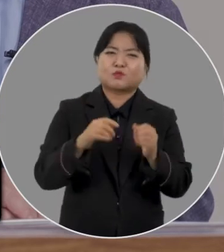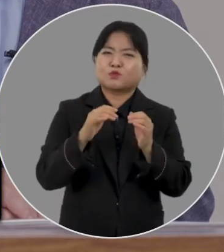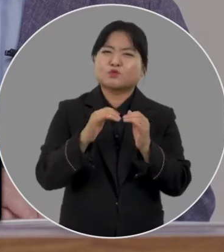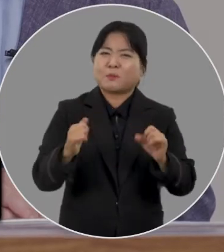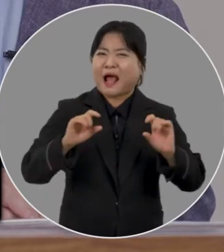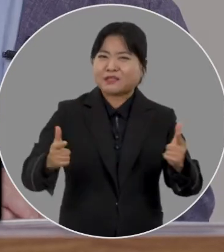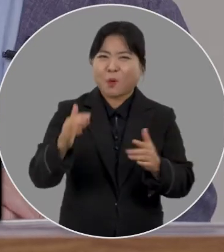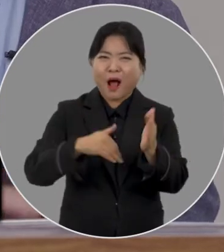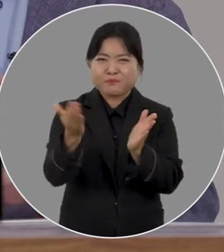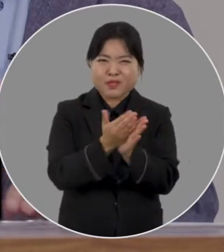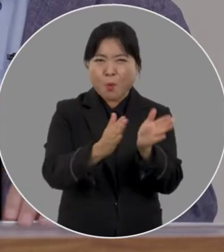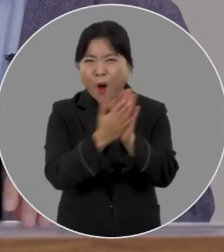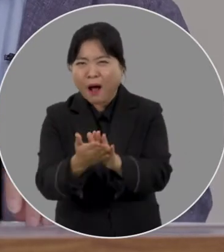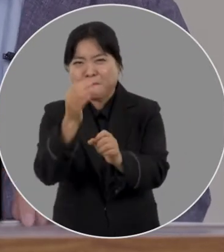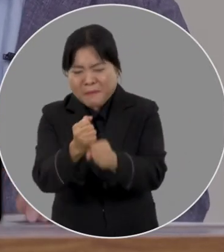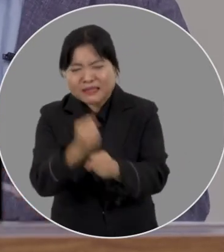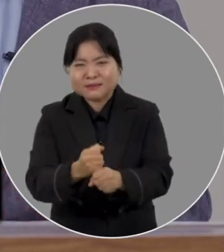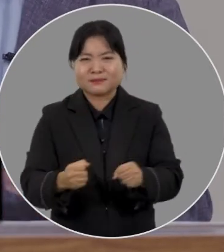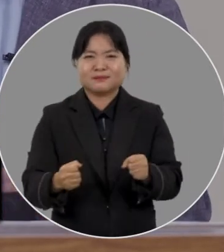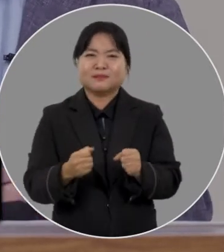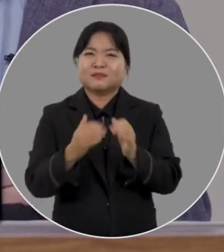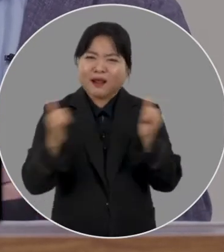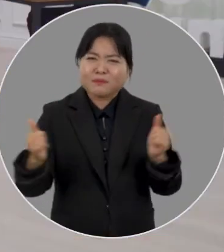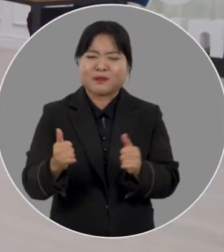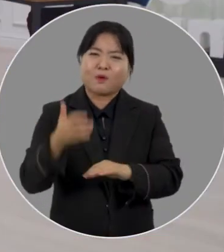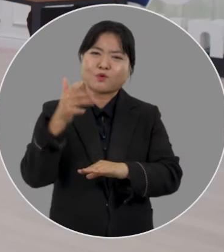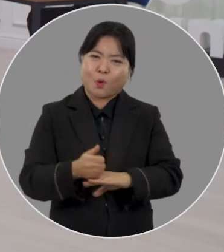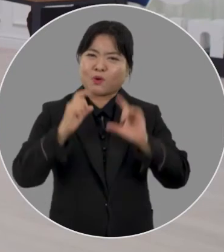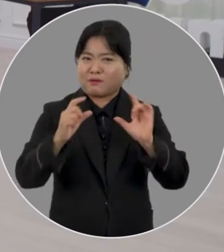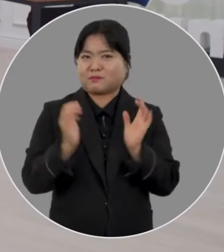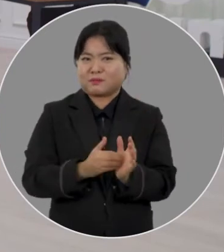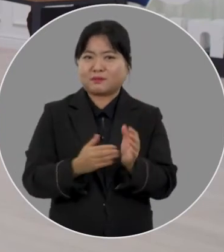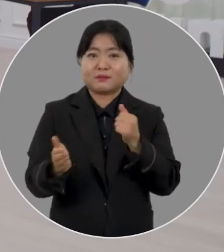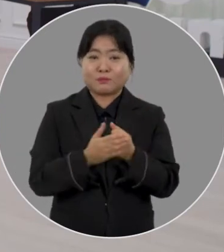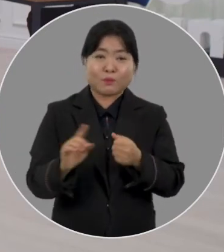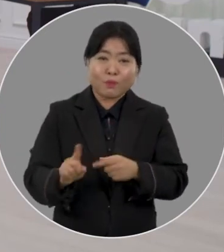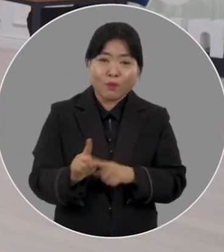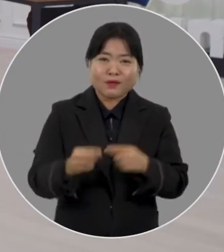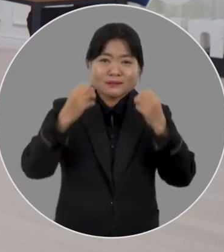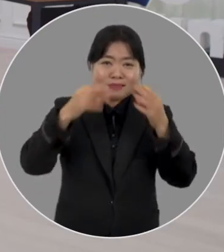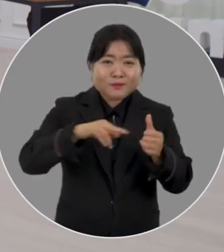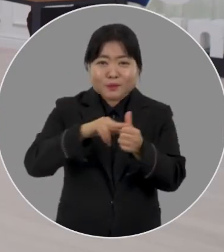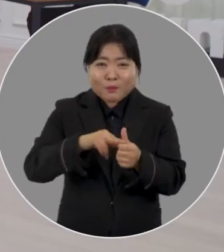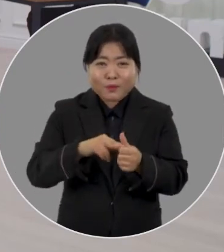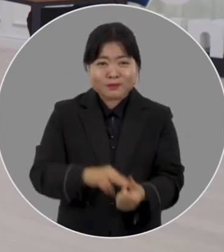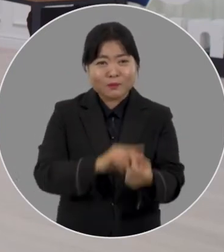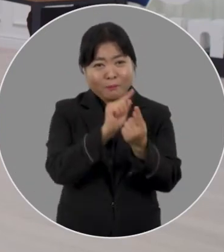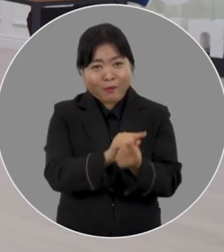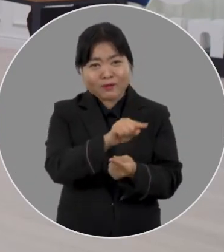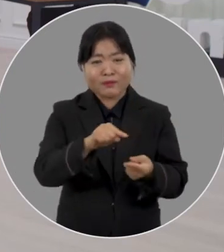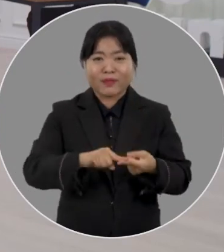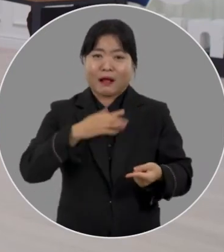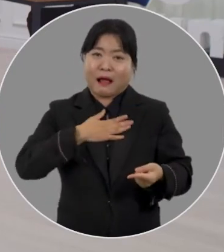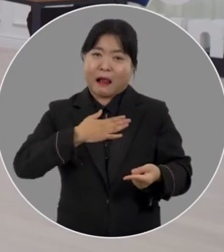합리화하는 존재라고 합리화하는 존재. 이렇게 결론을 내렸다고 하거든요. 그러니까 좀 그런 것 같아요. 그러니까 아무리 새로운 정보를 접하고 그게 내가